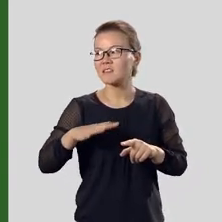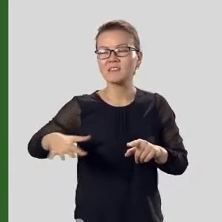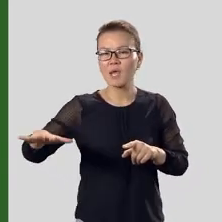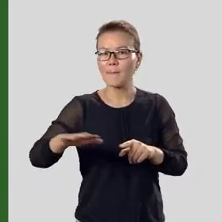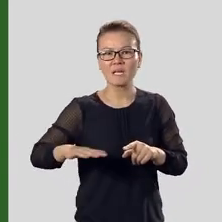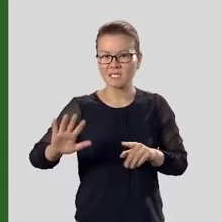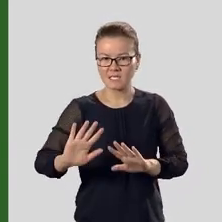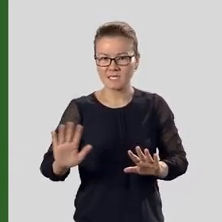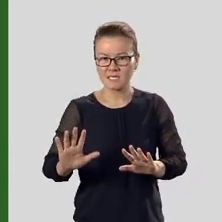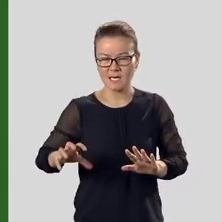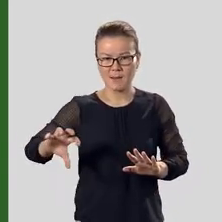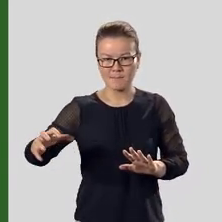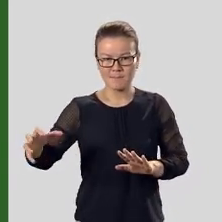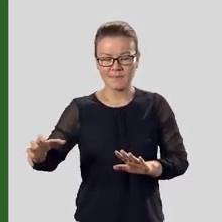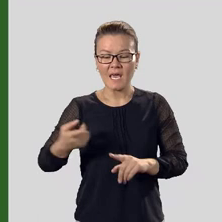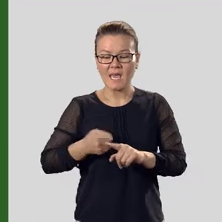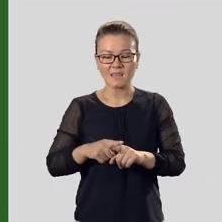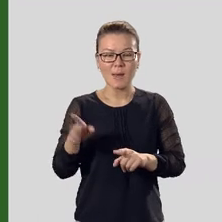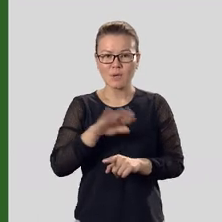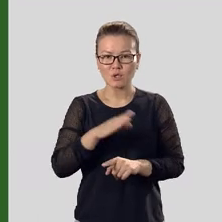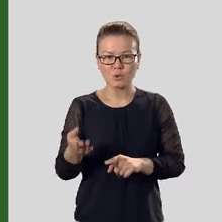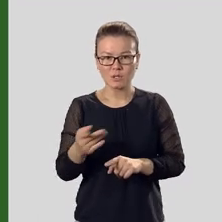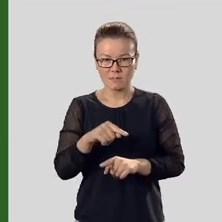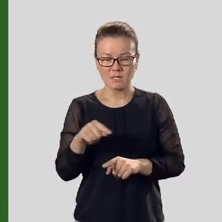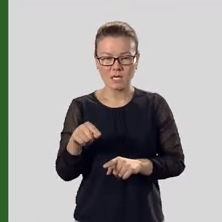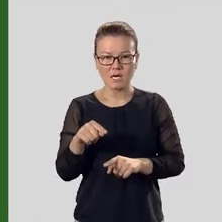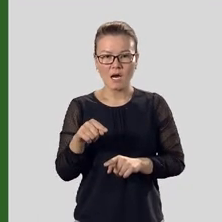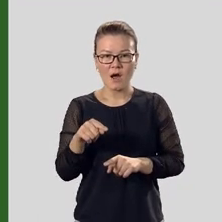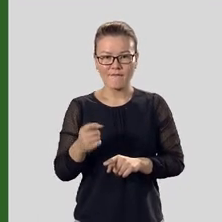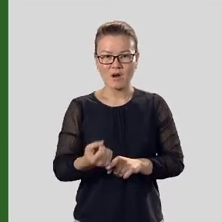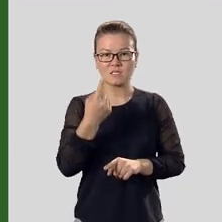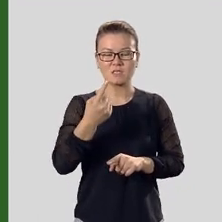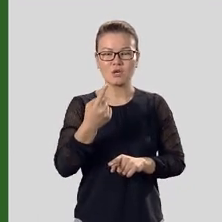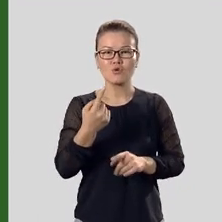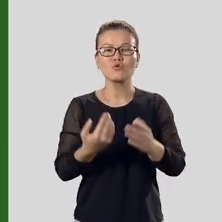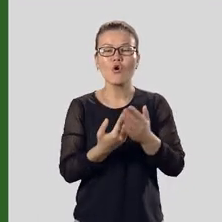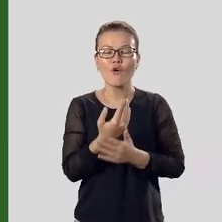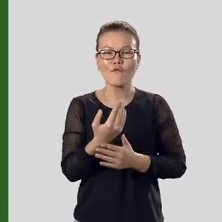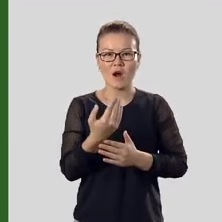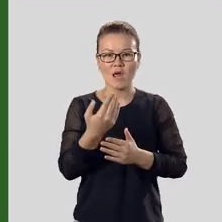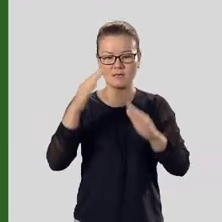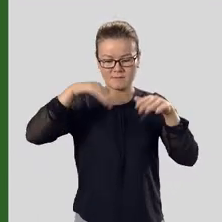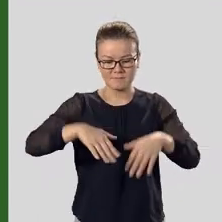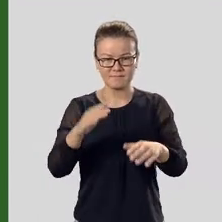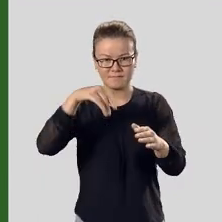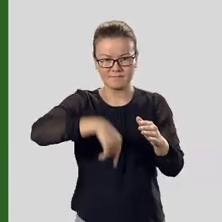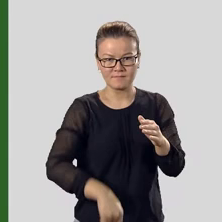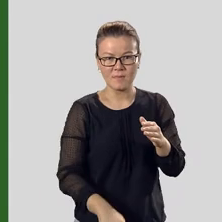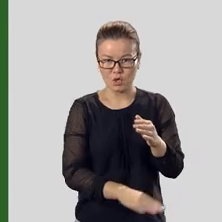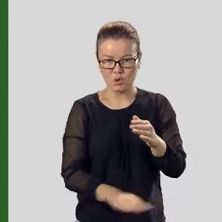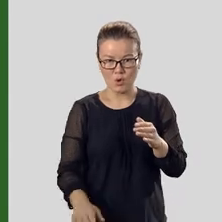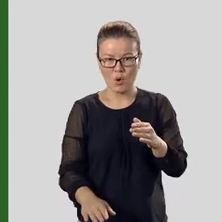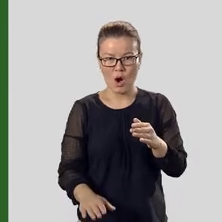движутся, это между ними постоянно возникает новое дно океана.